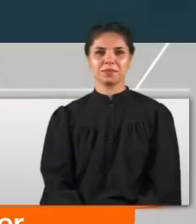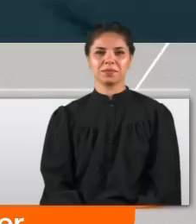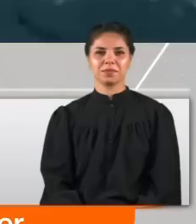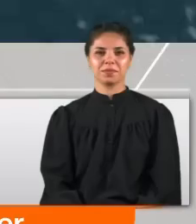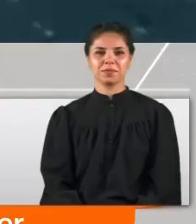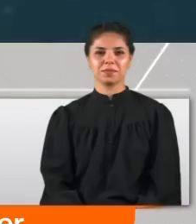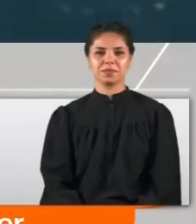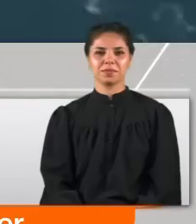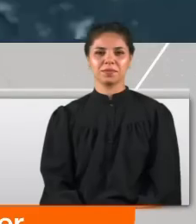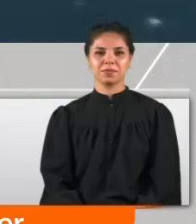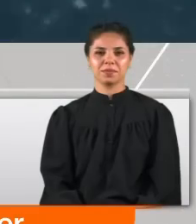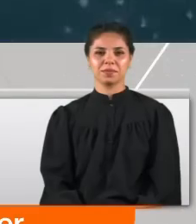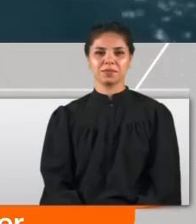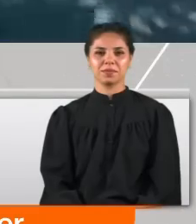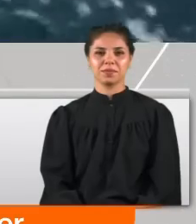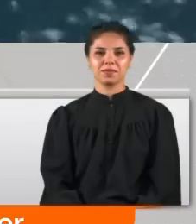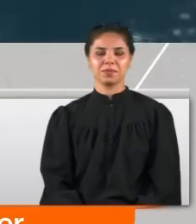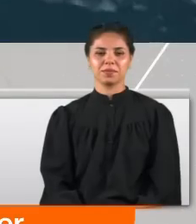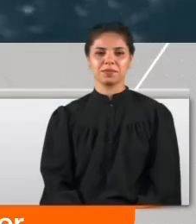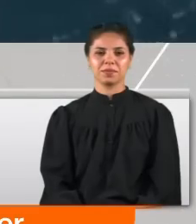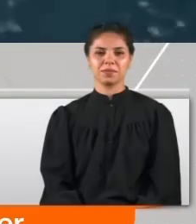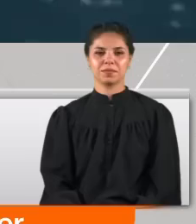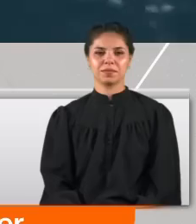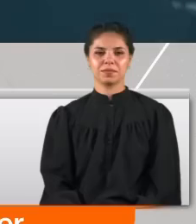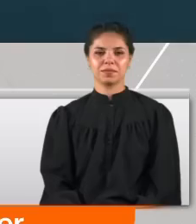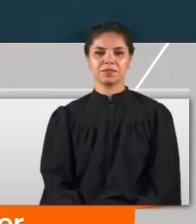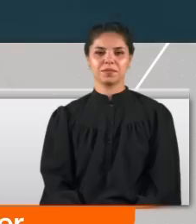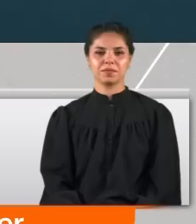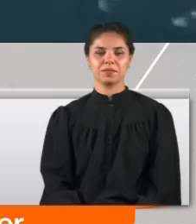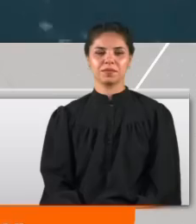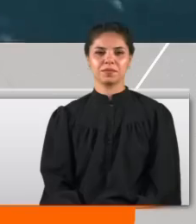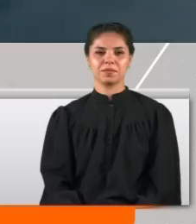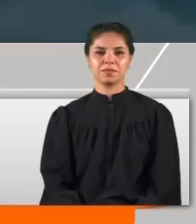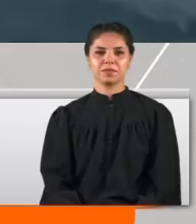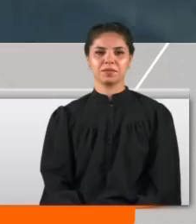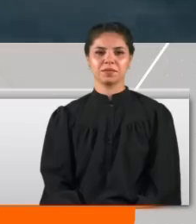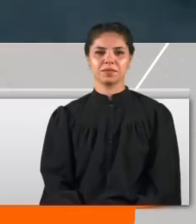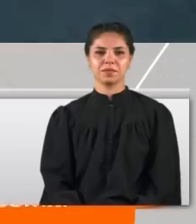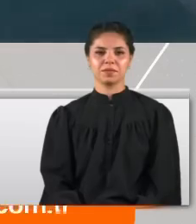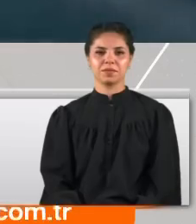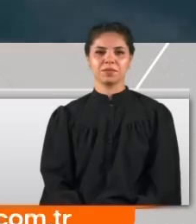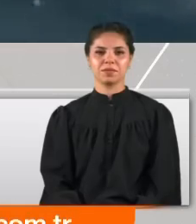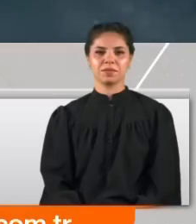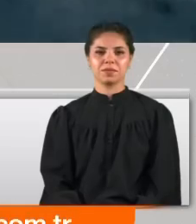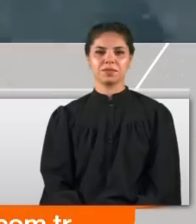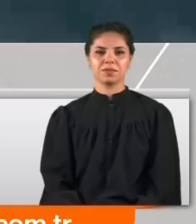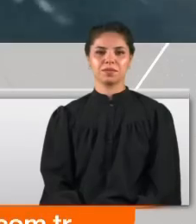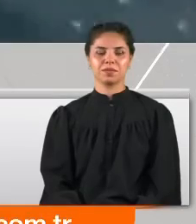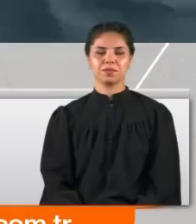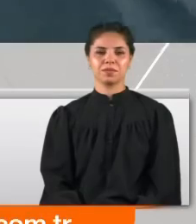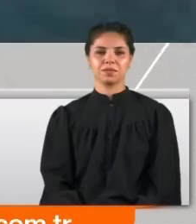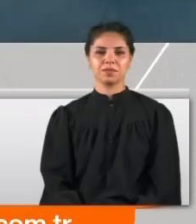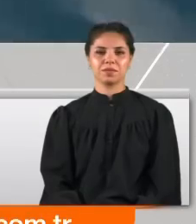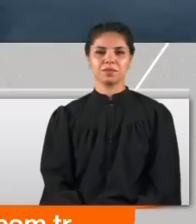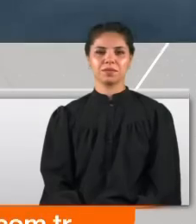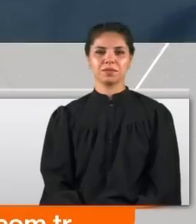Su sıcaklığı 13.8 derecede başladım. Yani zehirli deniz anılarının olduğu bir parkur ve